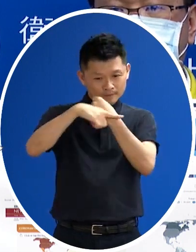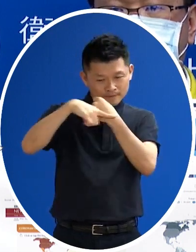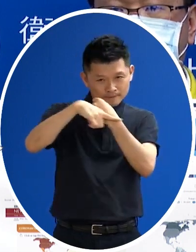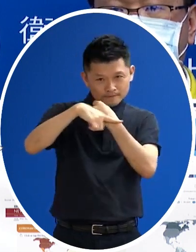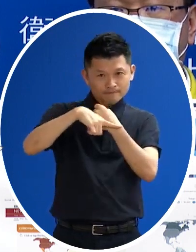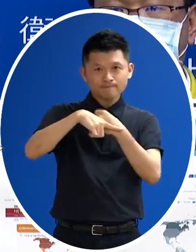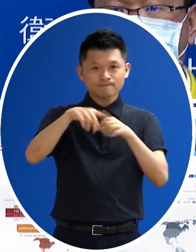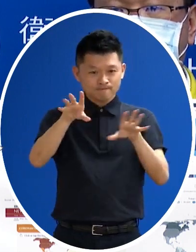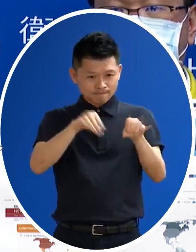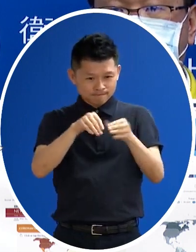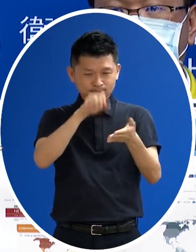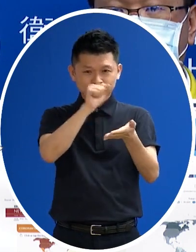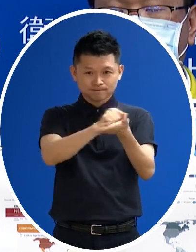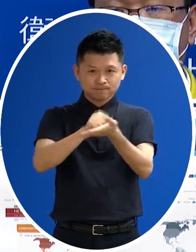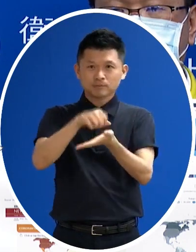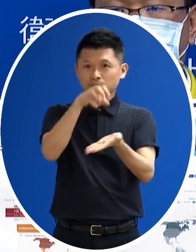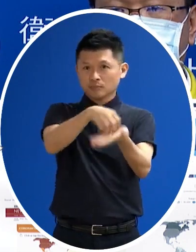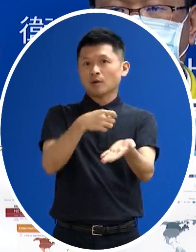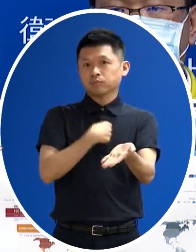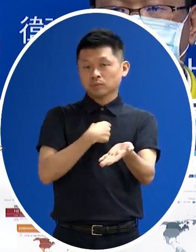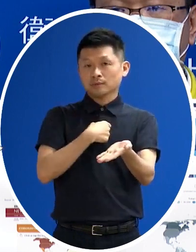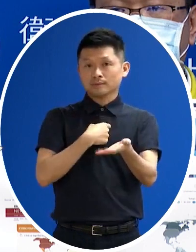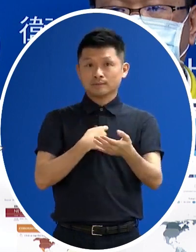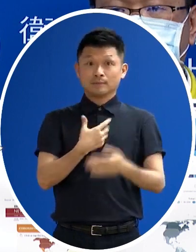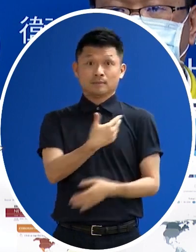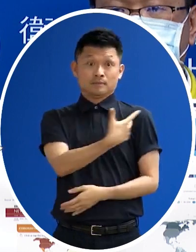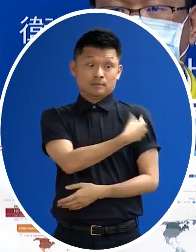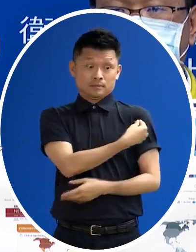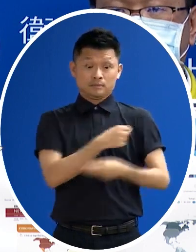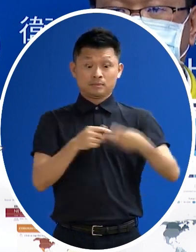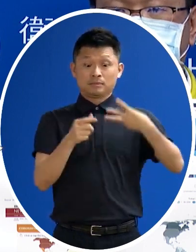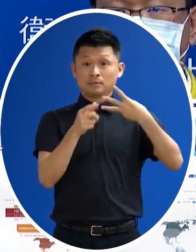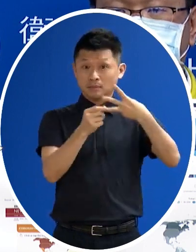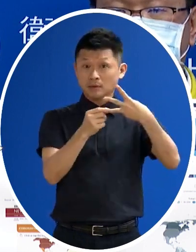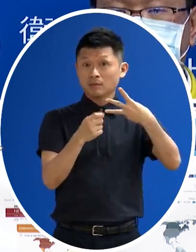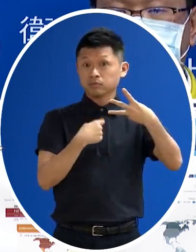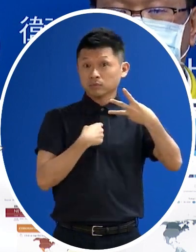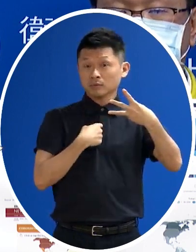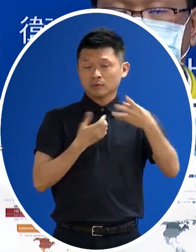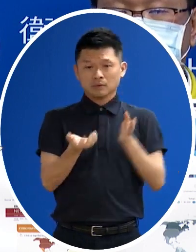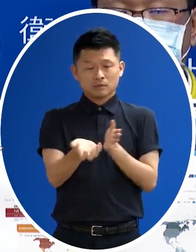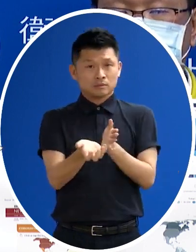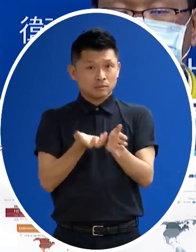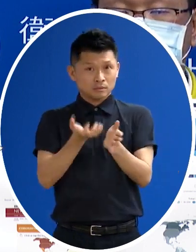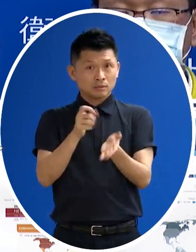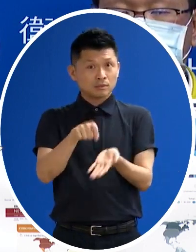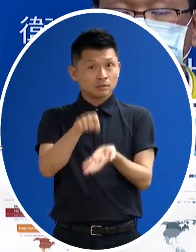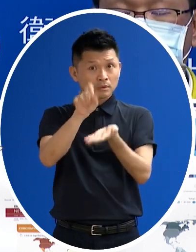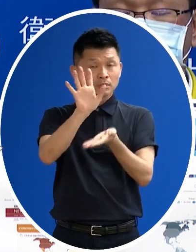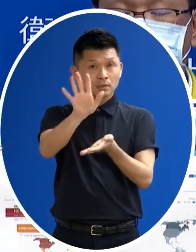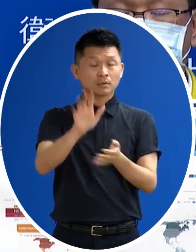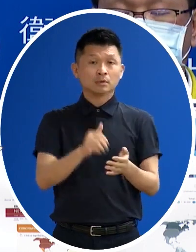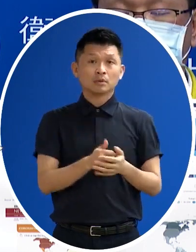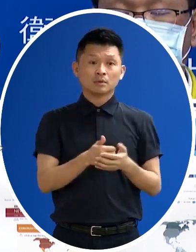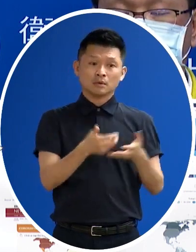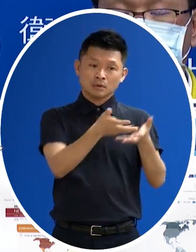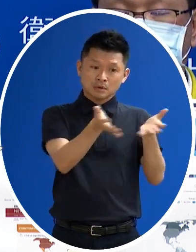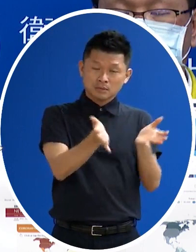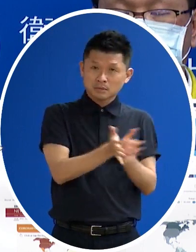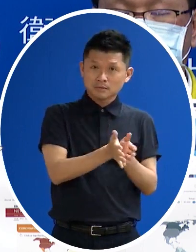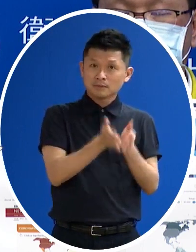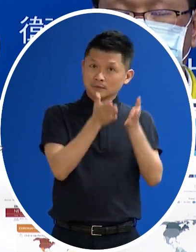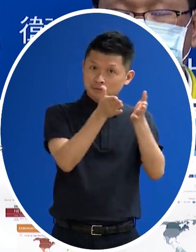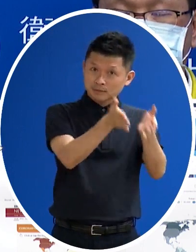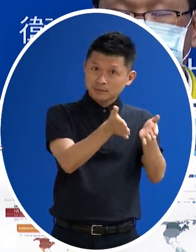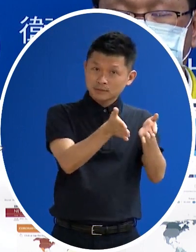究跟科学的证据。然后，所以第三季当然是确实是先前也跟大家提过哈，一部分是对于